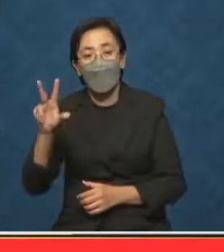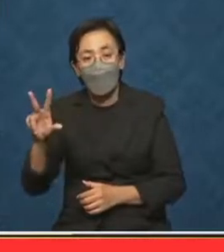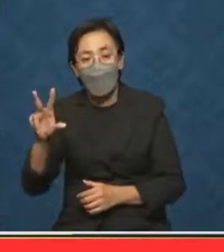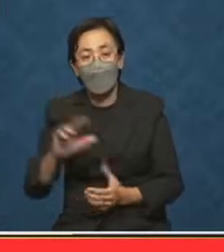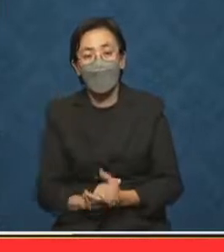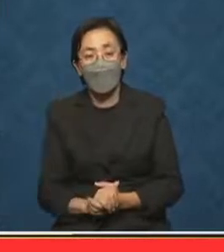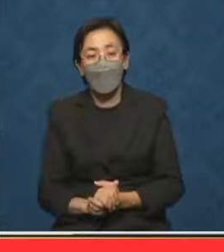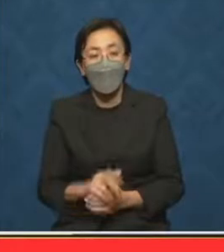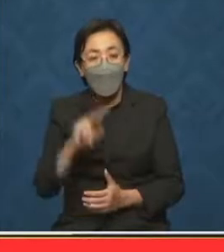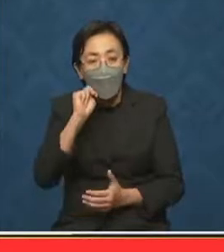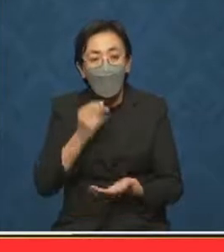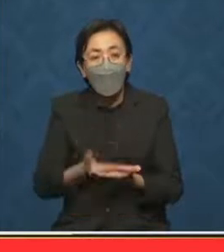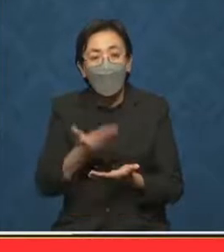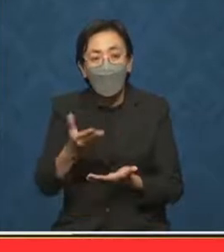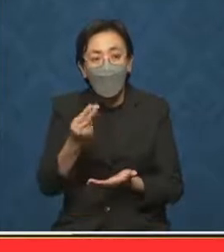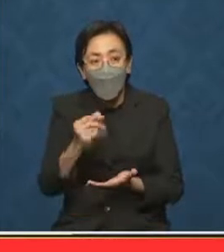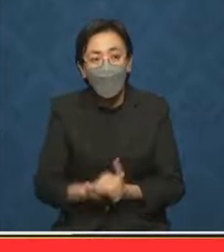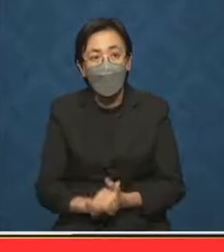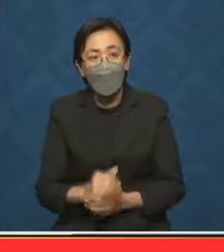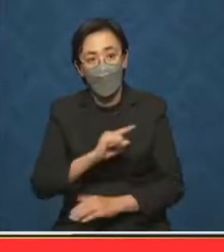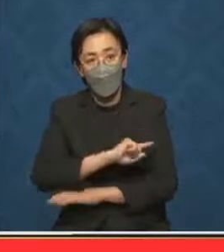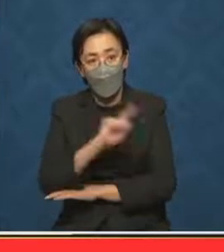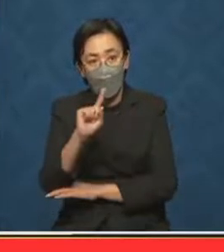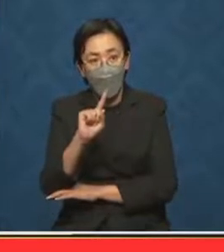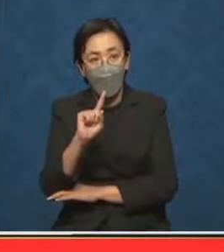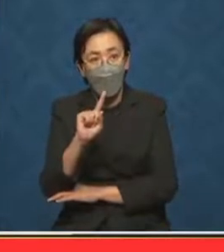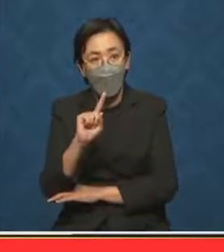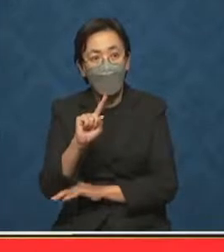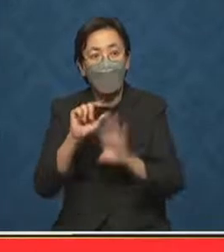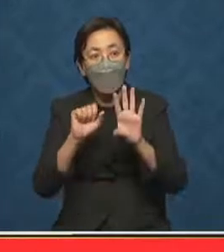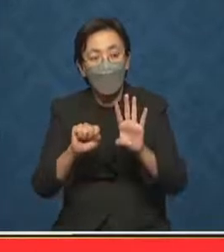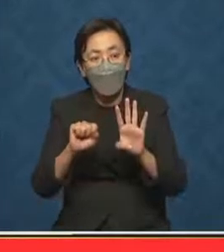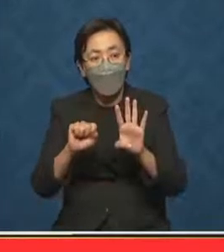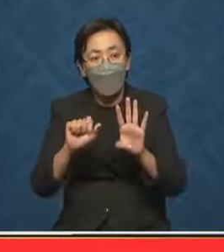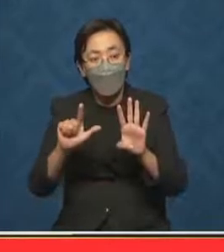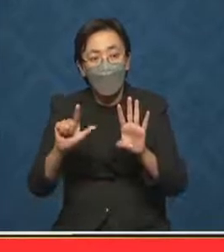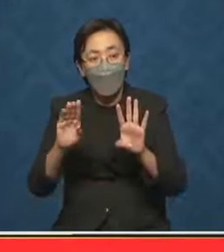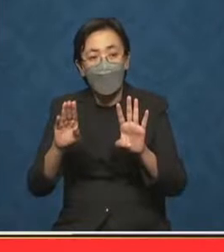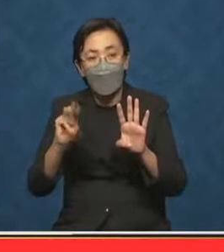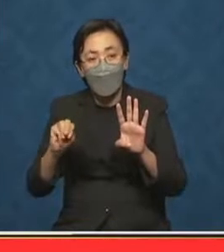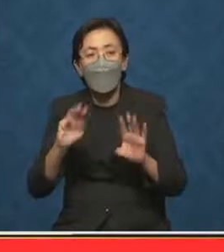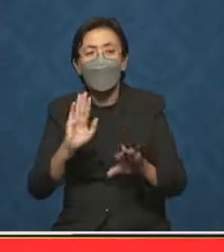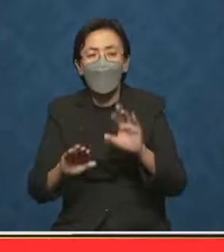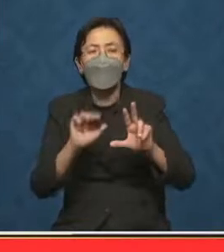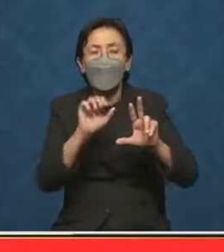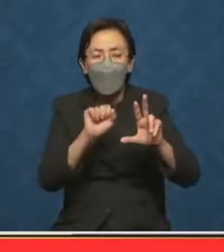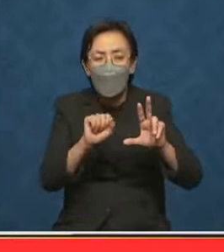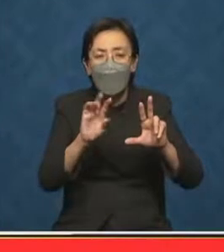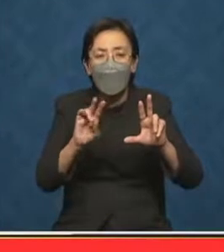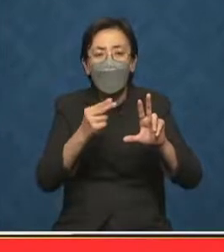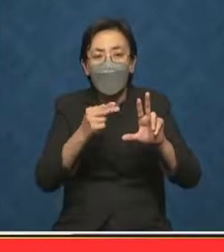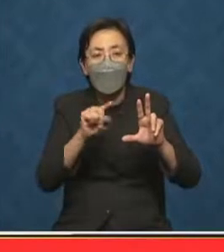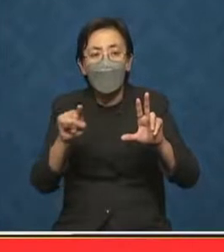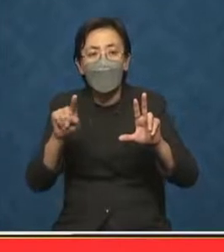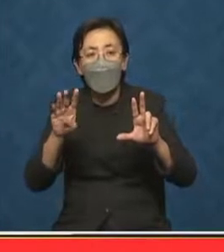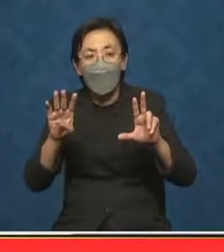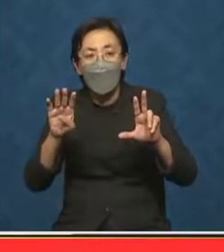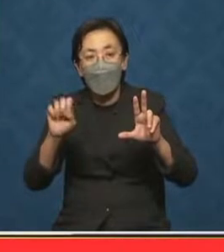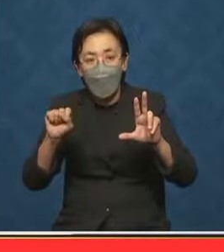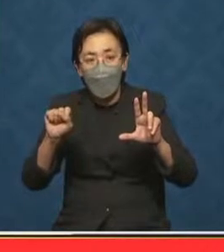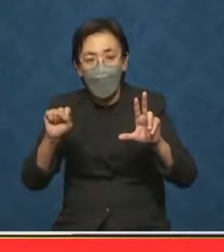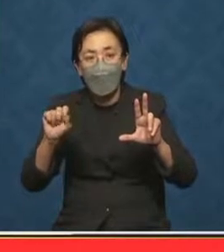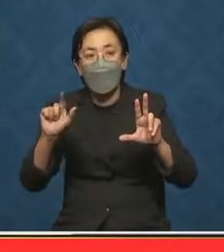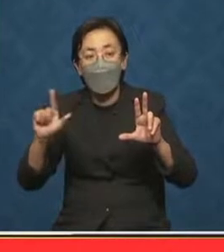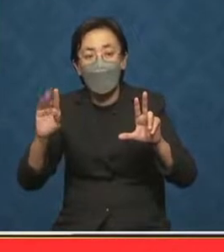เราซื้อน้ำอยู่วัประมาณ 4 แสนลูกบาทเมตรหรอวา 3 แน ถึ 4 แนในขณะนี้ลูบาทเมตรต่วัน